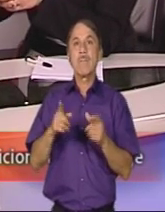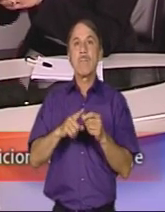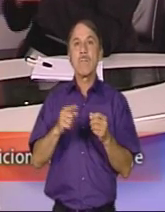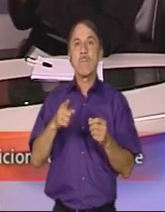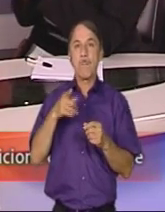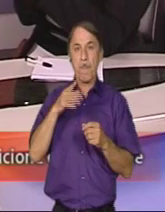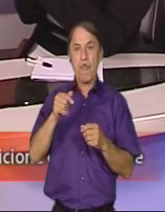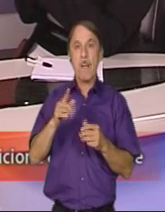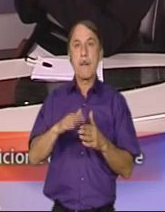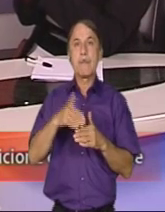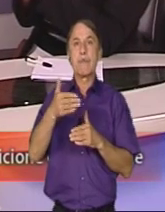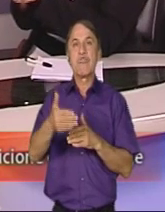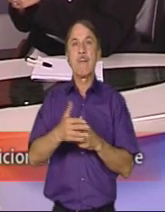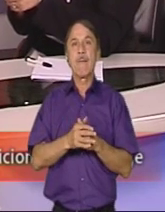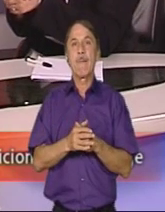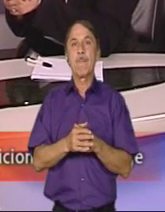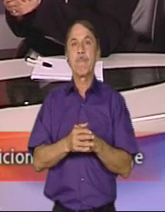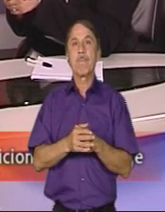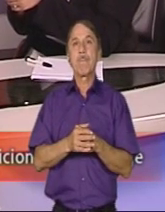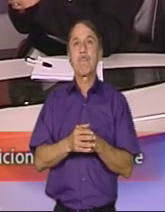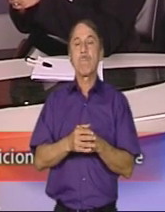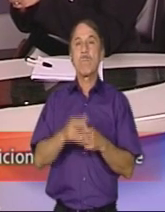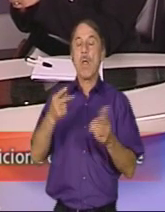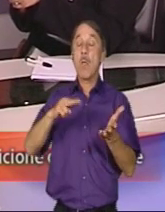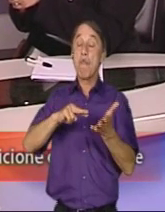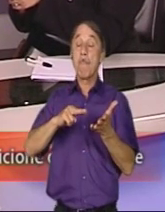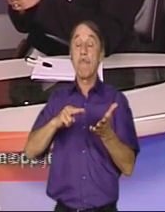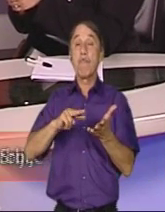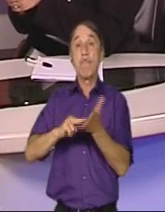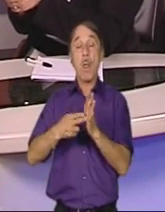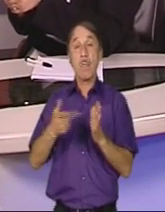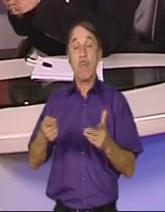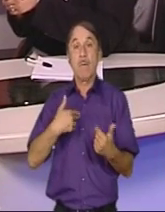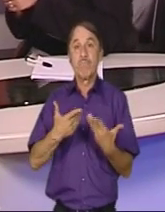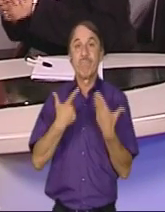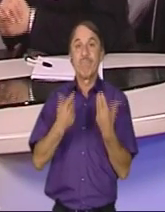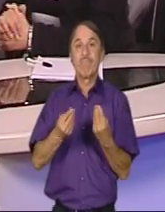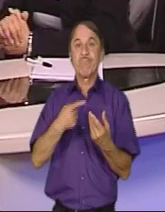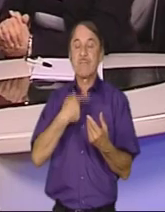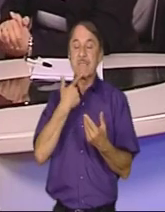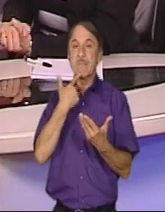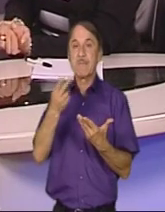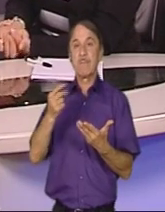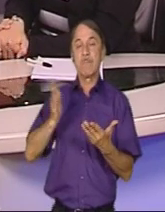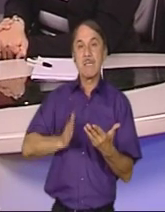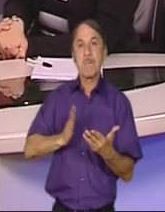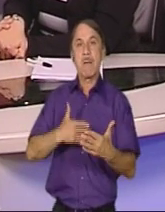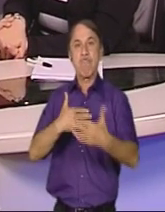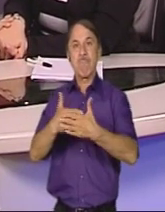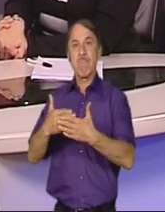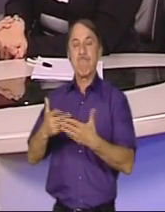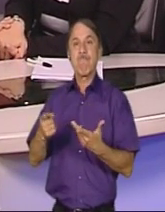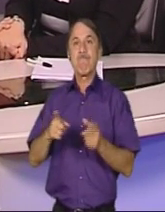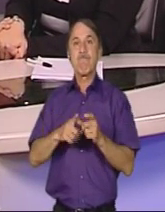vas to neće sačekati? I nas će to sačekati. Samo je pitanje vašeg političkog karaktera, vašeg političkog morala, vaše političke